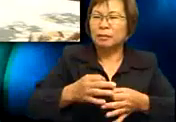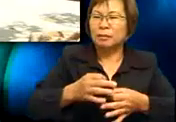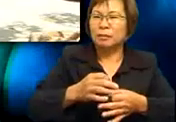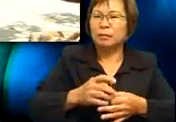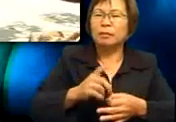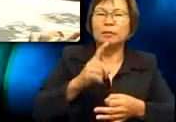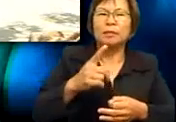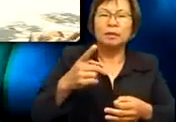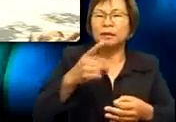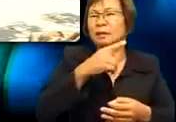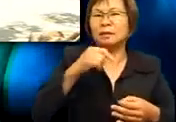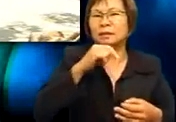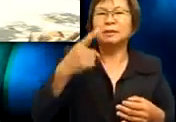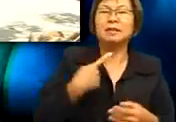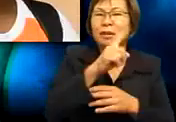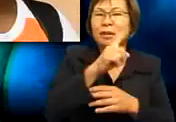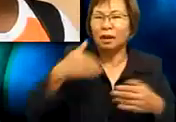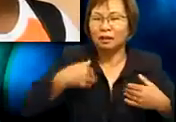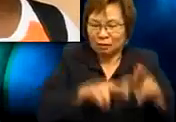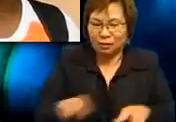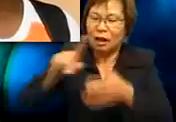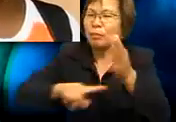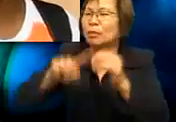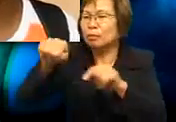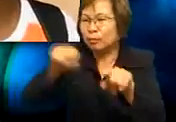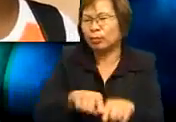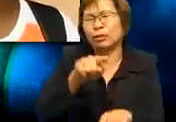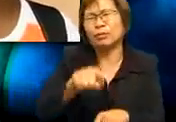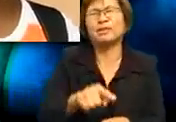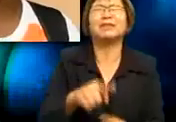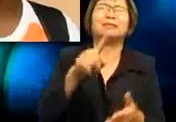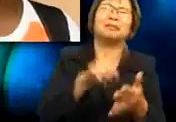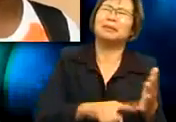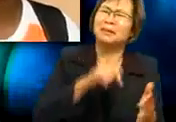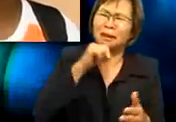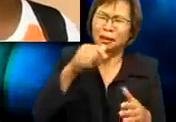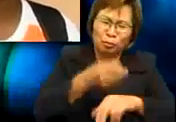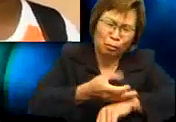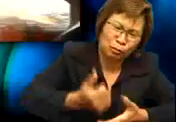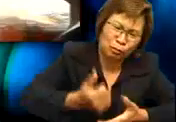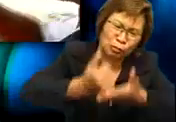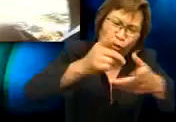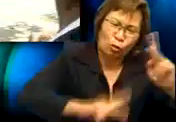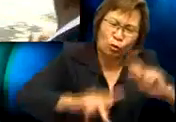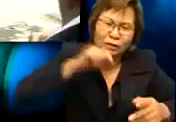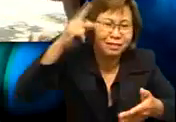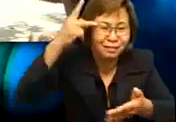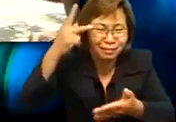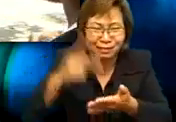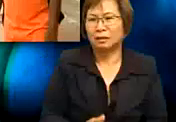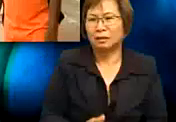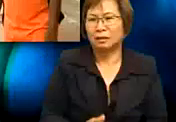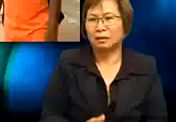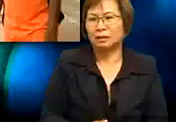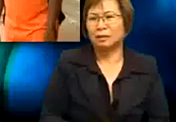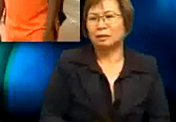Kita mana ada buat rancang apa pun. Eh, apalah awak ni? Takkanlah awak nak buang masa tolong orang yang awak tak